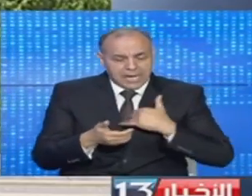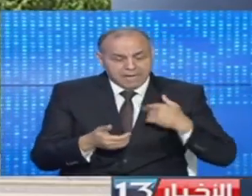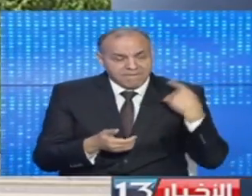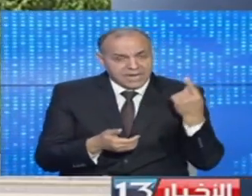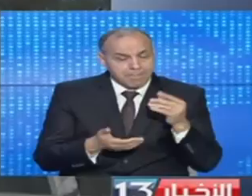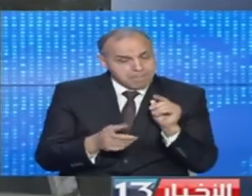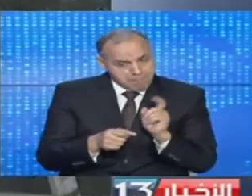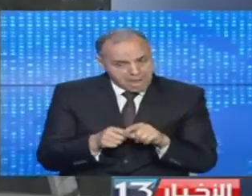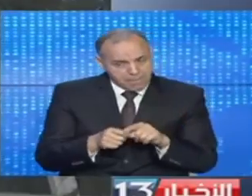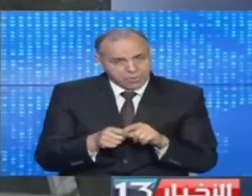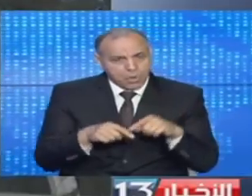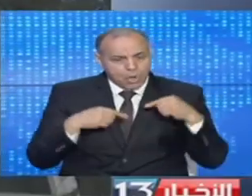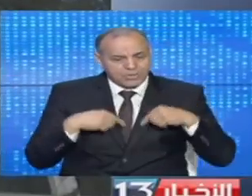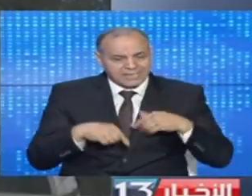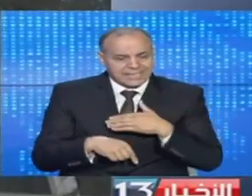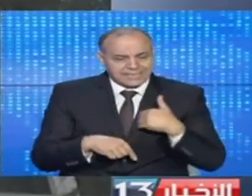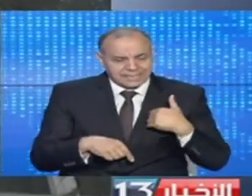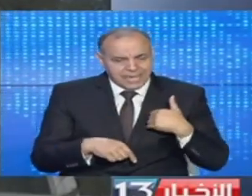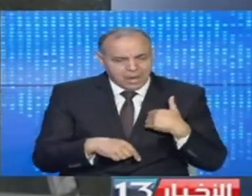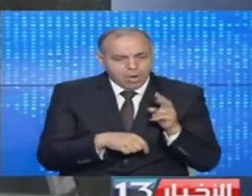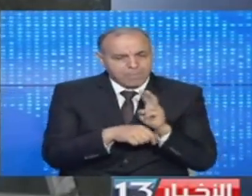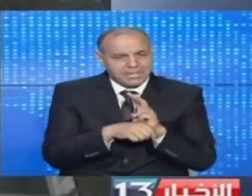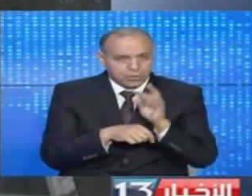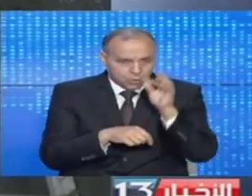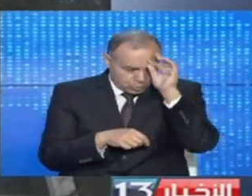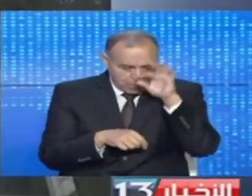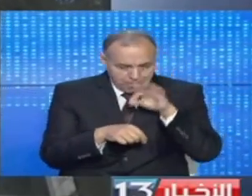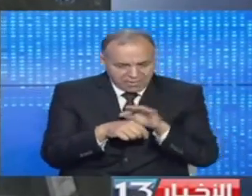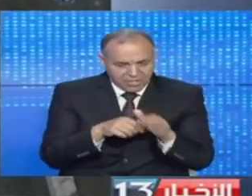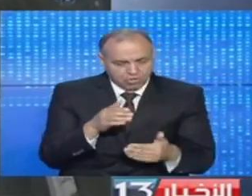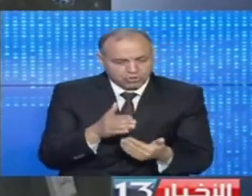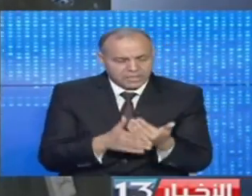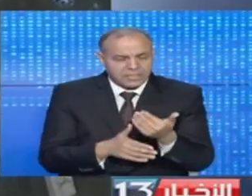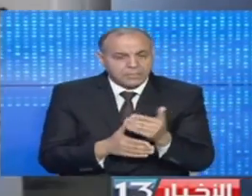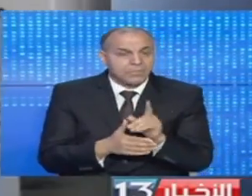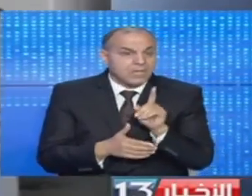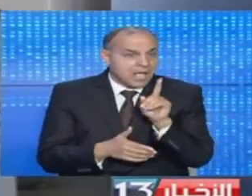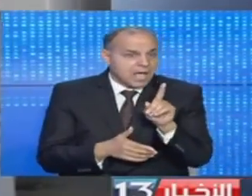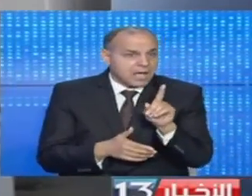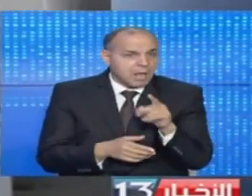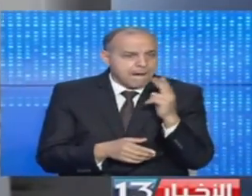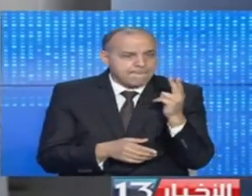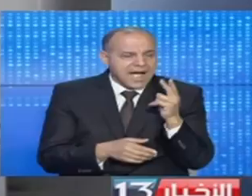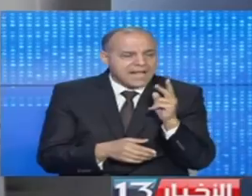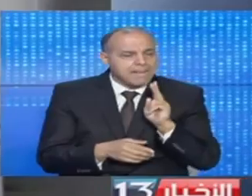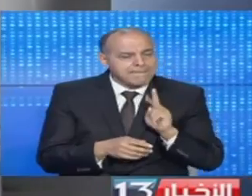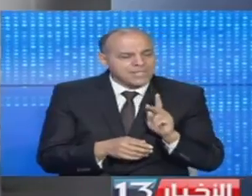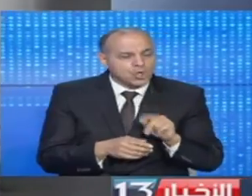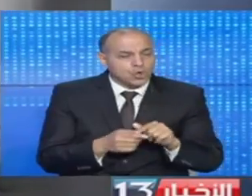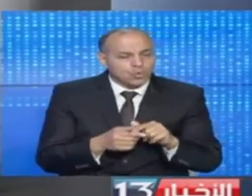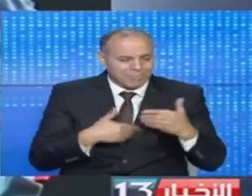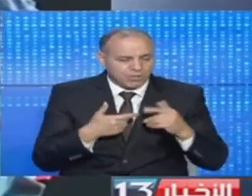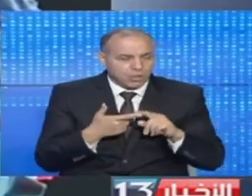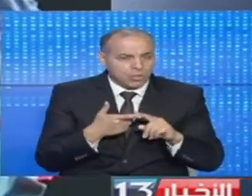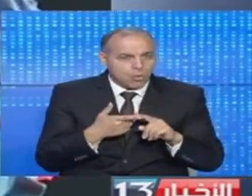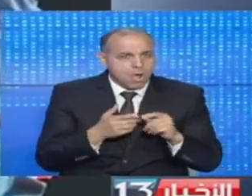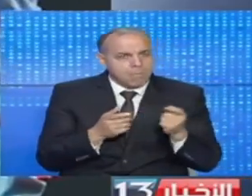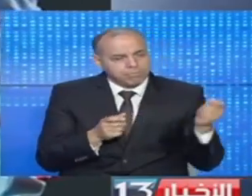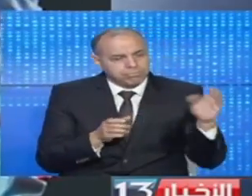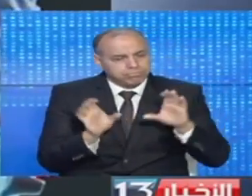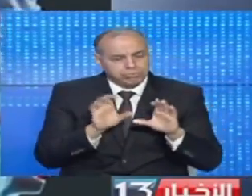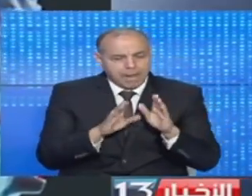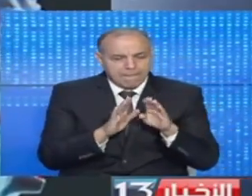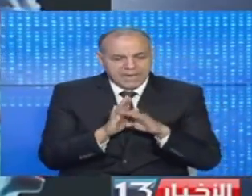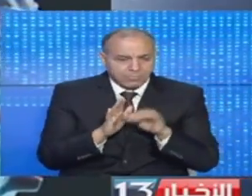العالميه ووزاره الصحه والمرصد الوطني الامارات الجديده والمستجده وبحثت ستار وممول برنامج